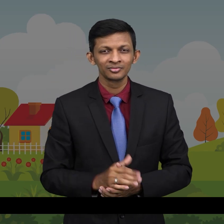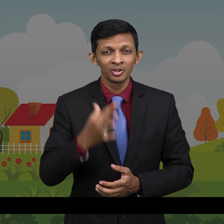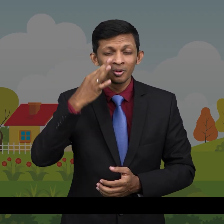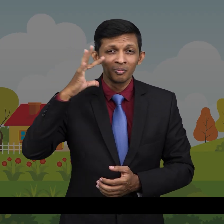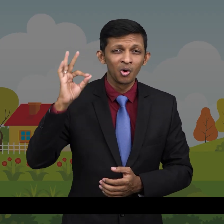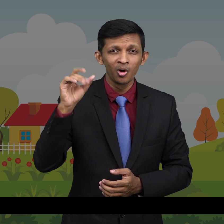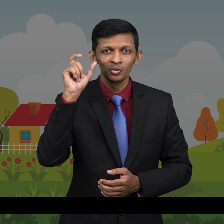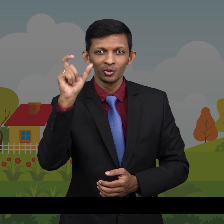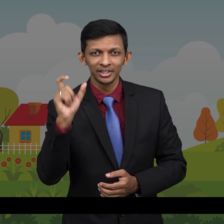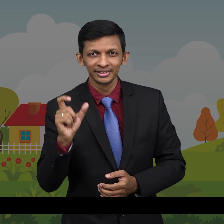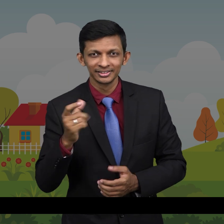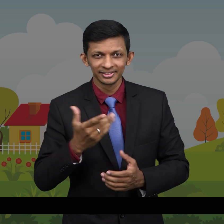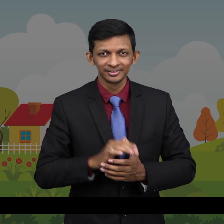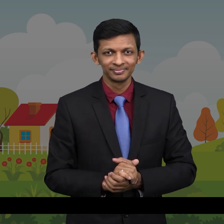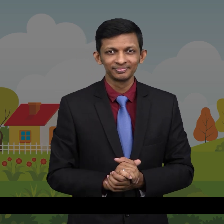मुख्य शब्द: